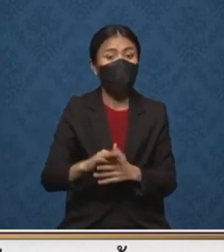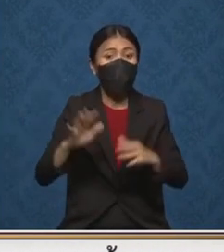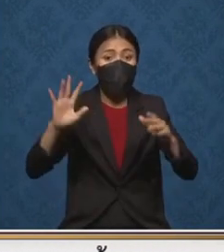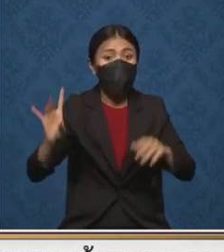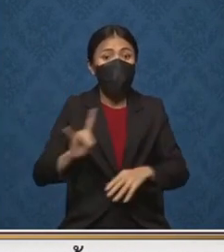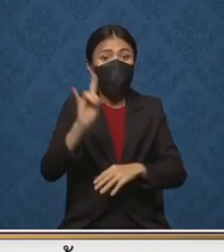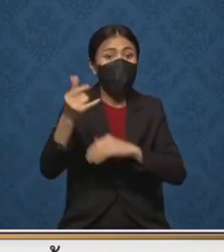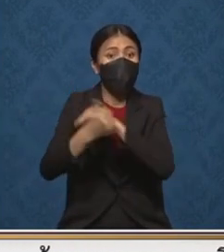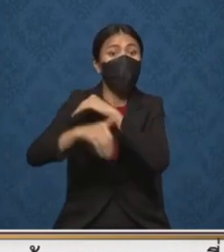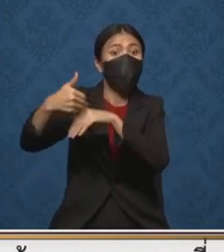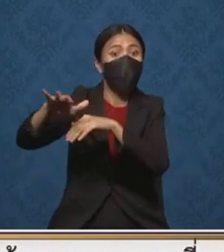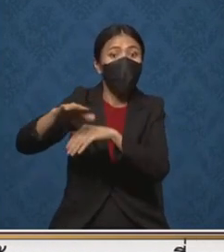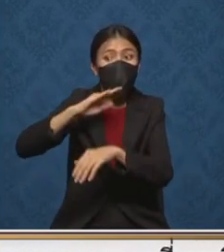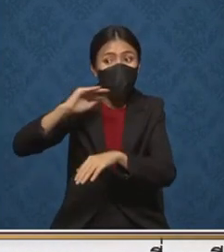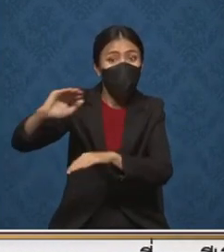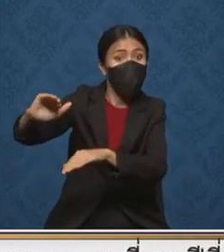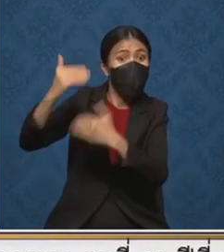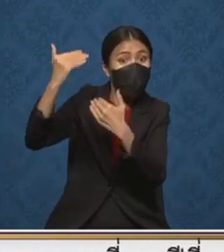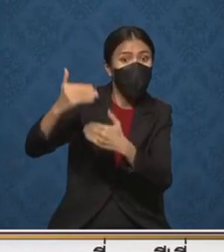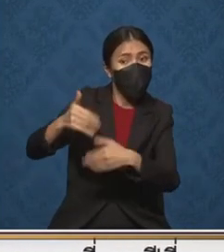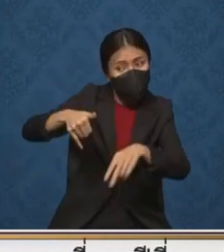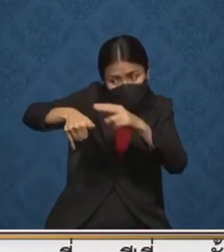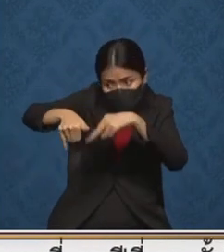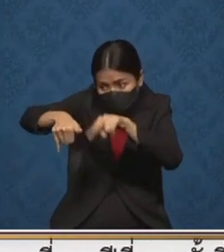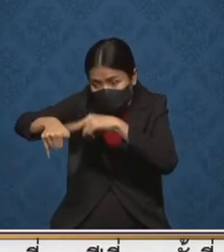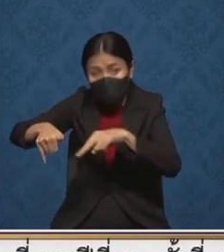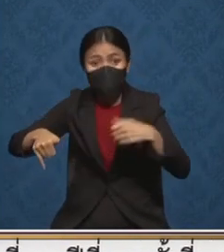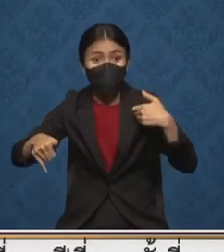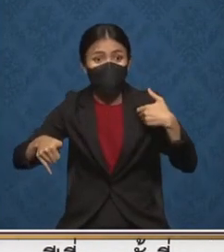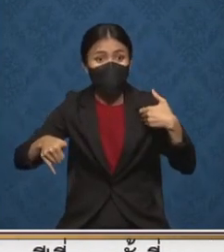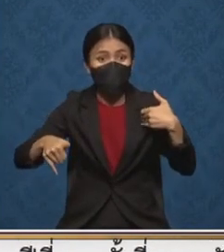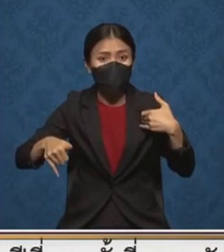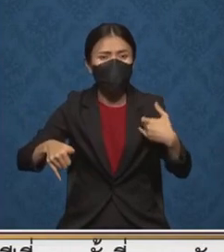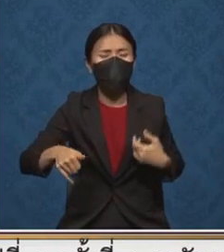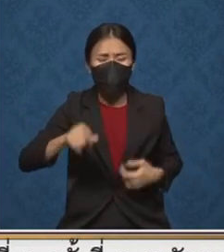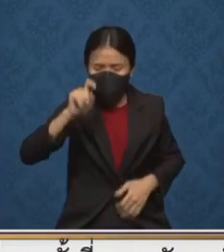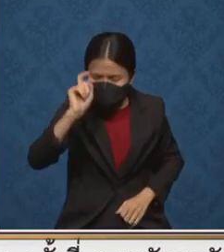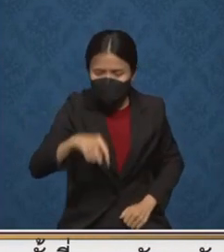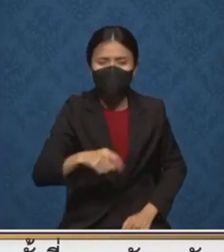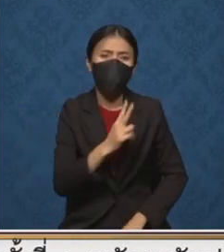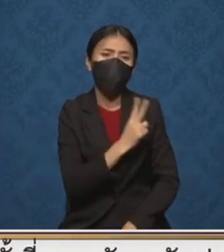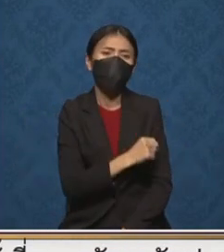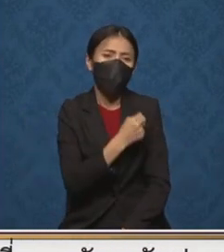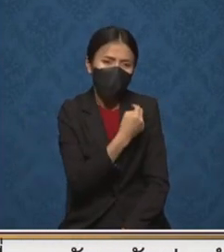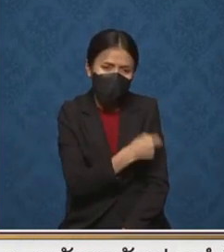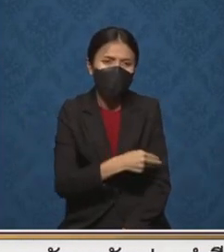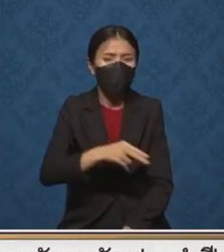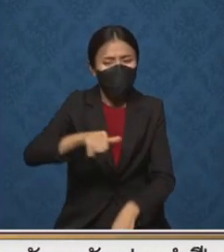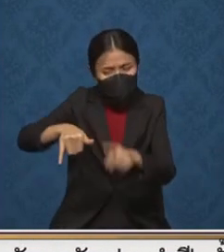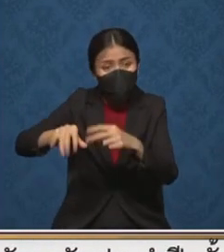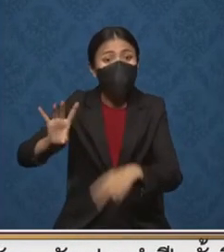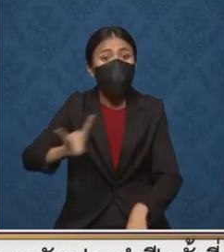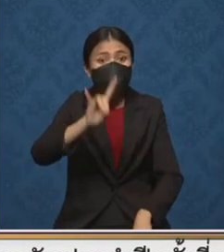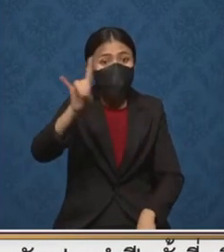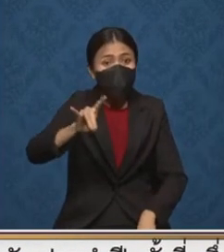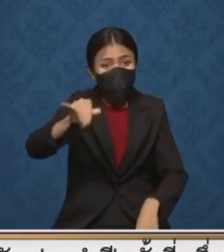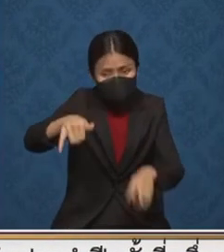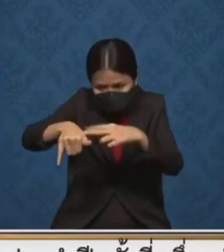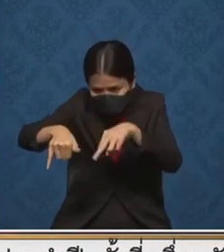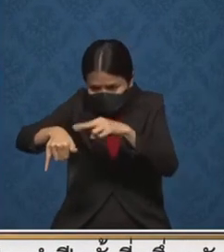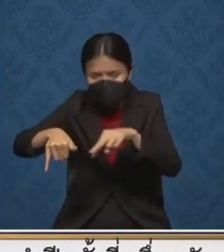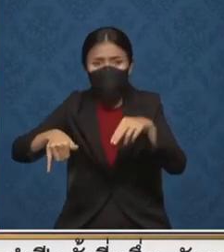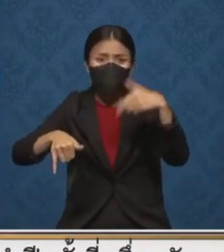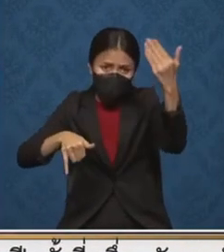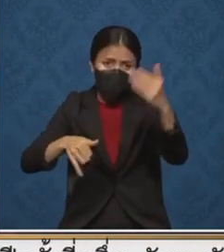ดังนั้นก็อยากให้มีการสกัดกั้นให้หมอตรวจสอบคุณภาพ